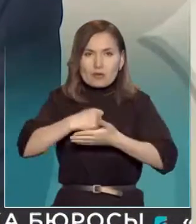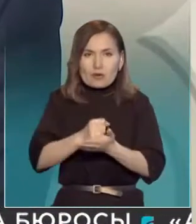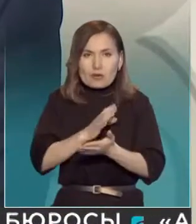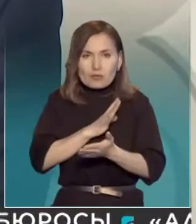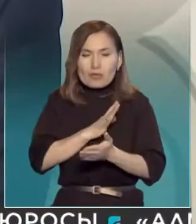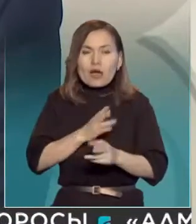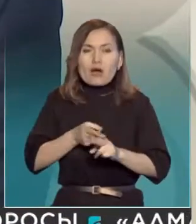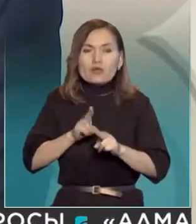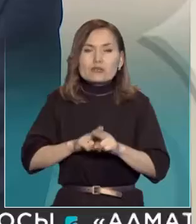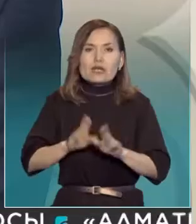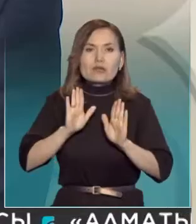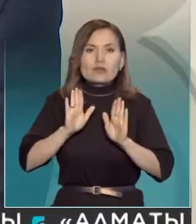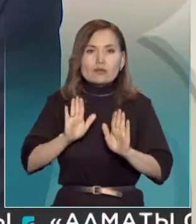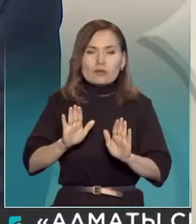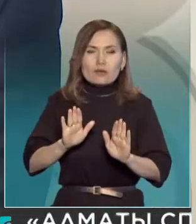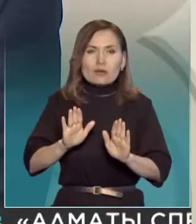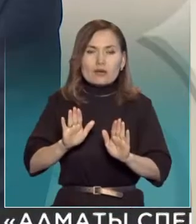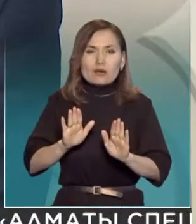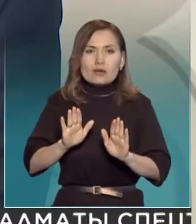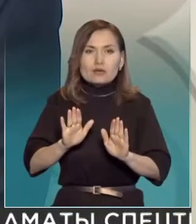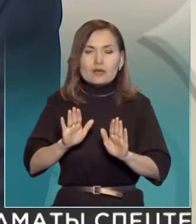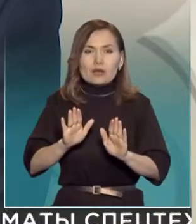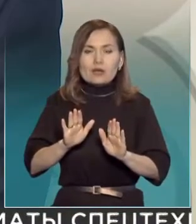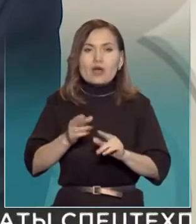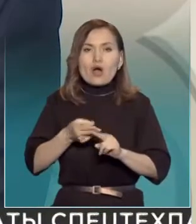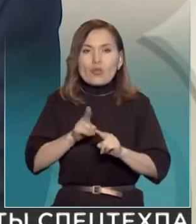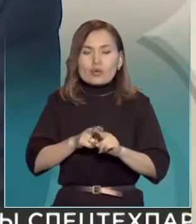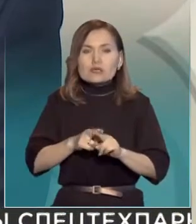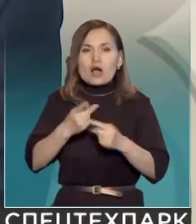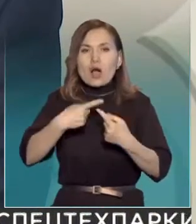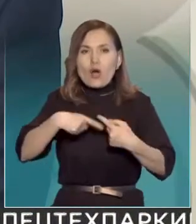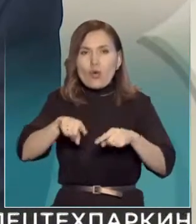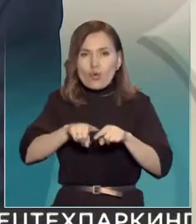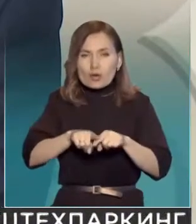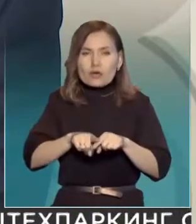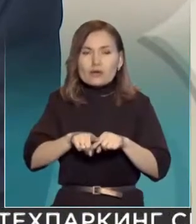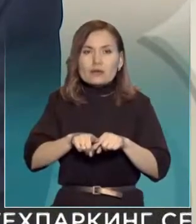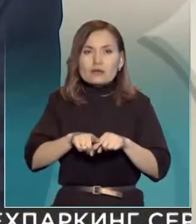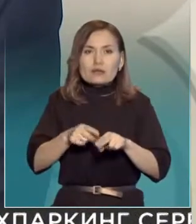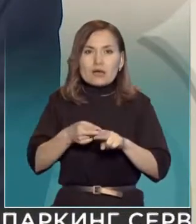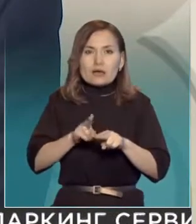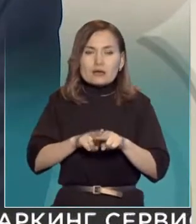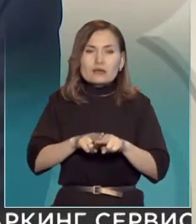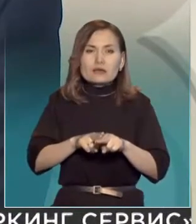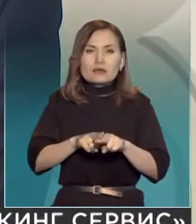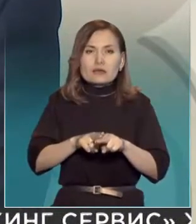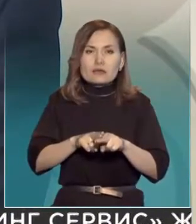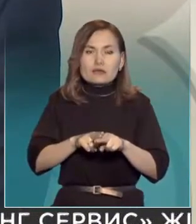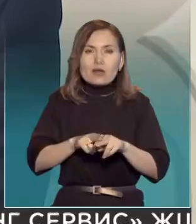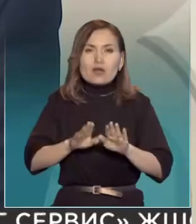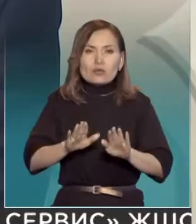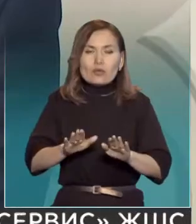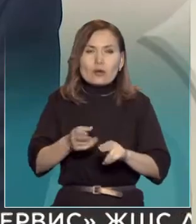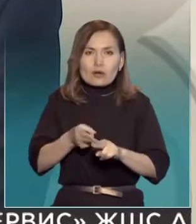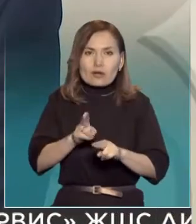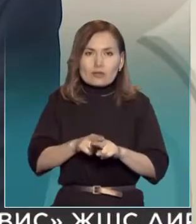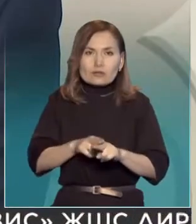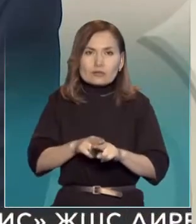қана сол органдардың төрағасын ғана тағайындалады. Ол шектеу емес пе?